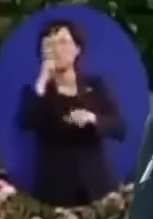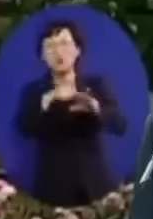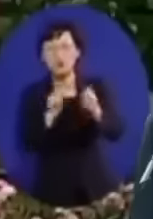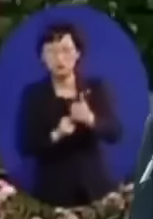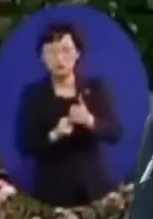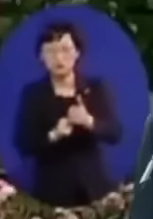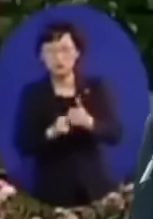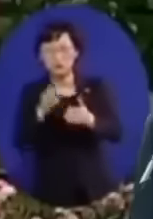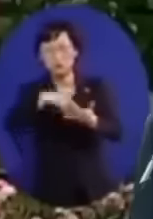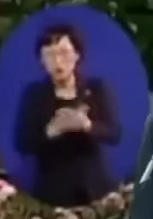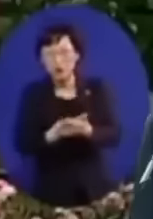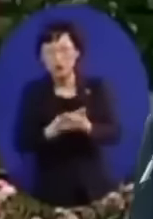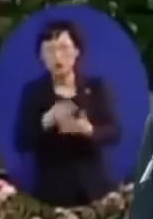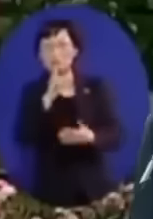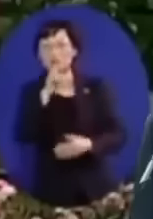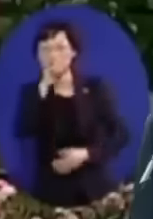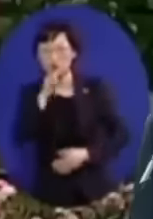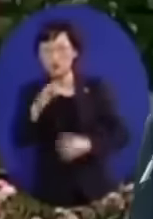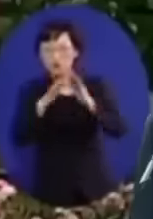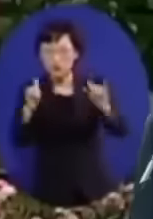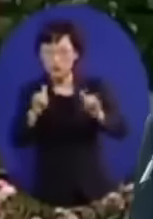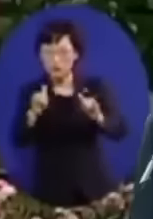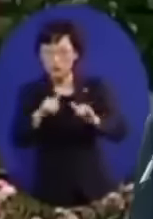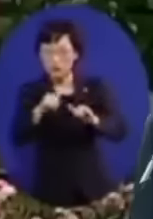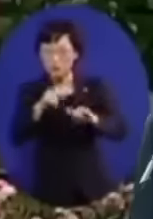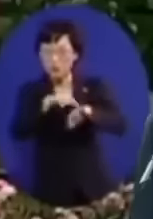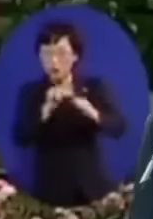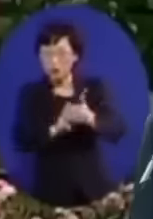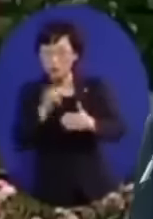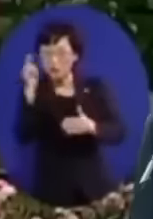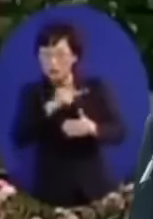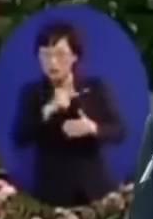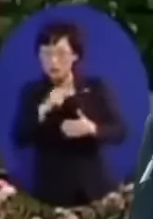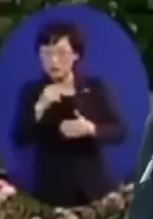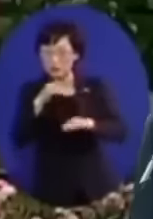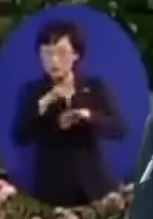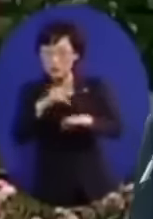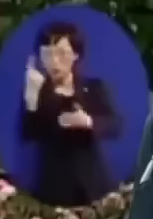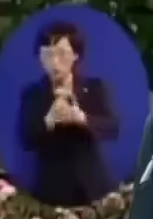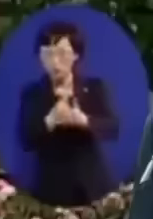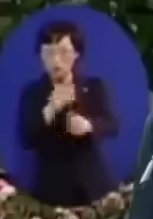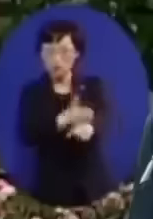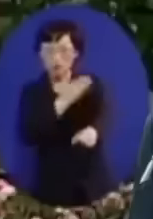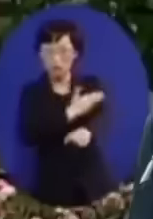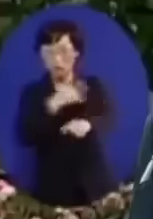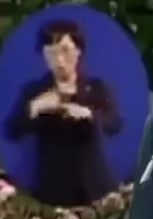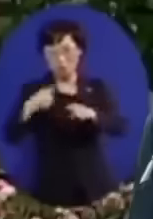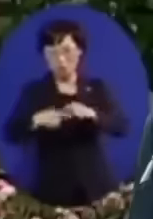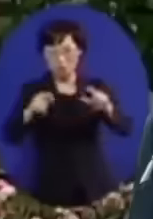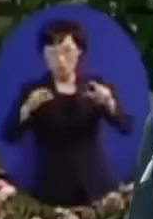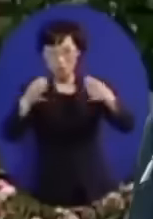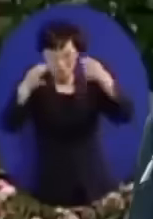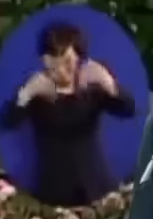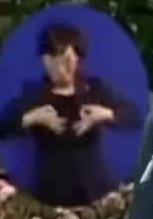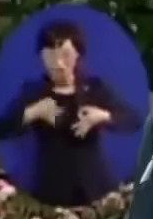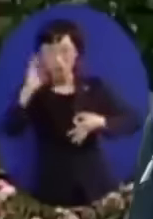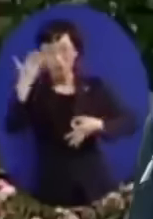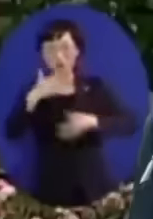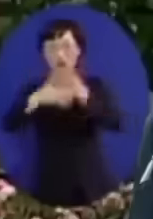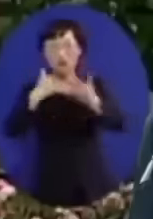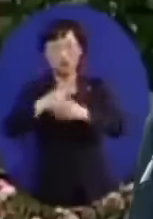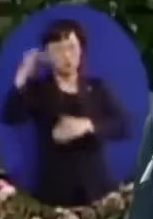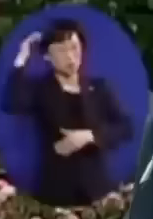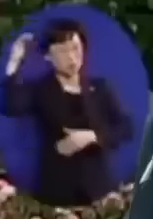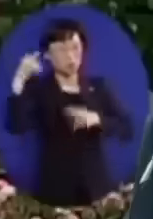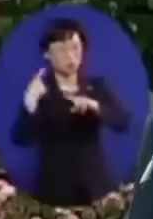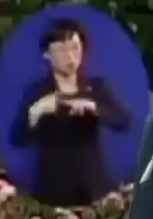것입니다. 마귀는 사람을 교만하게 만들어서 자기 자신을 과대평가하게 하고 하나님과 동등하다고 믿게 하여 결국 패망의